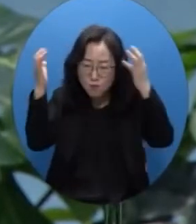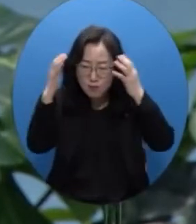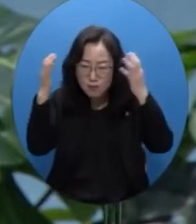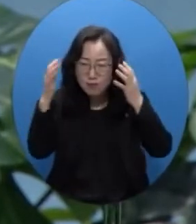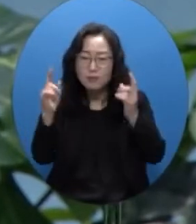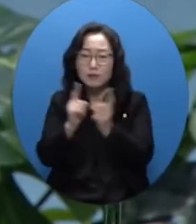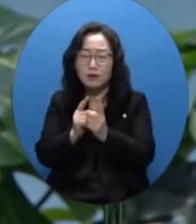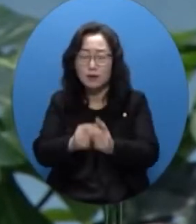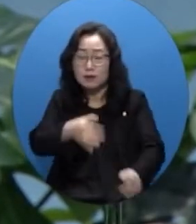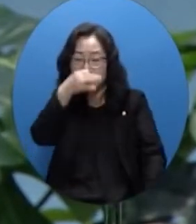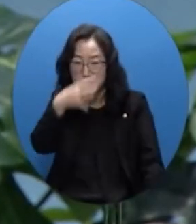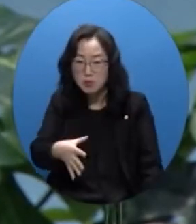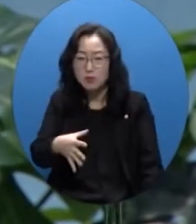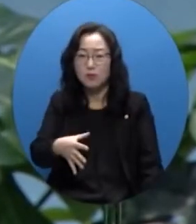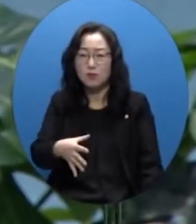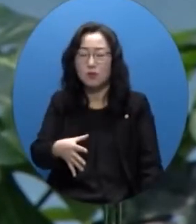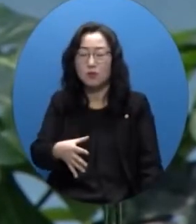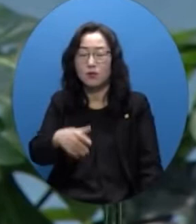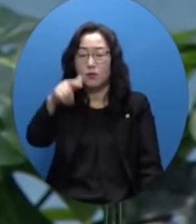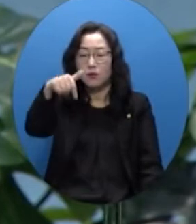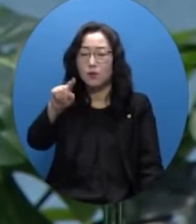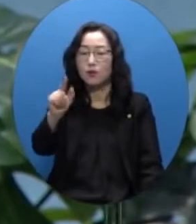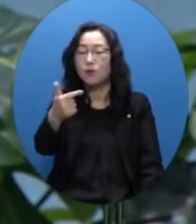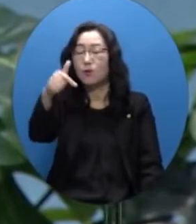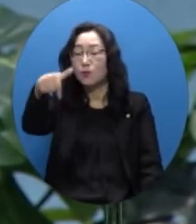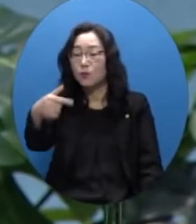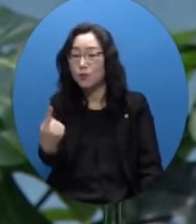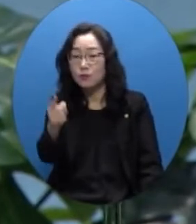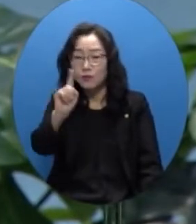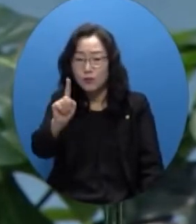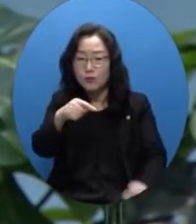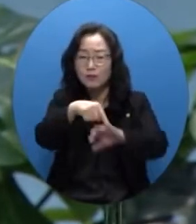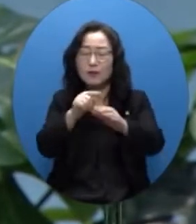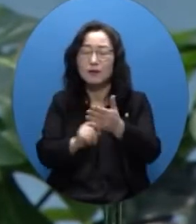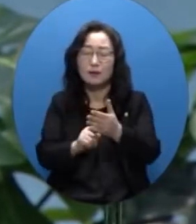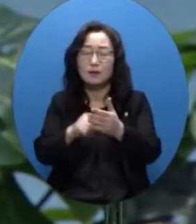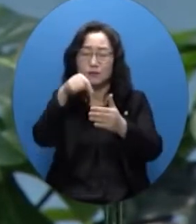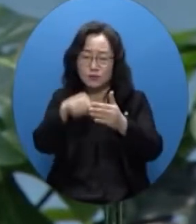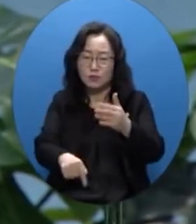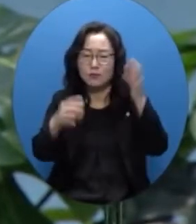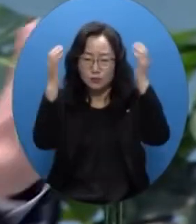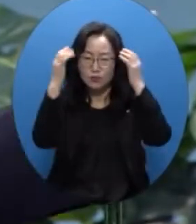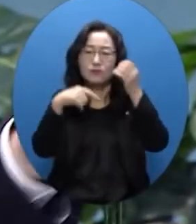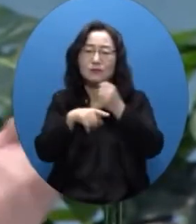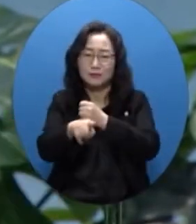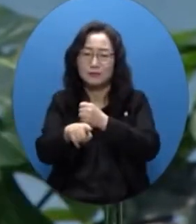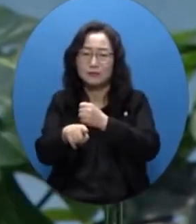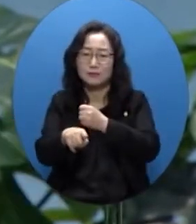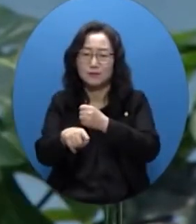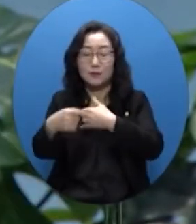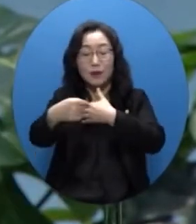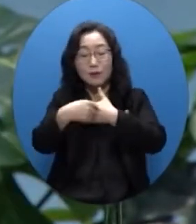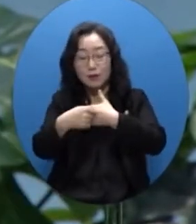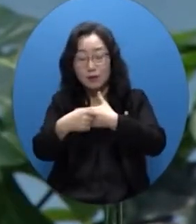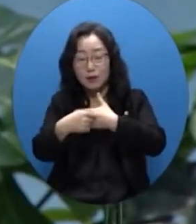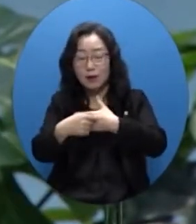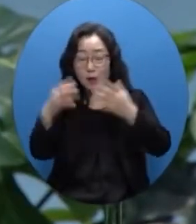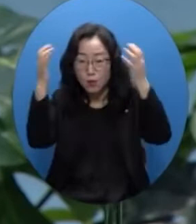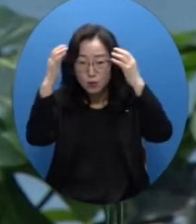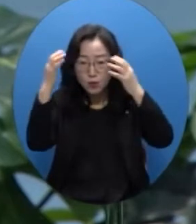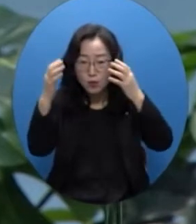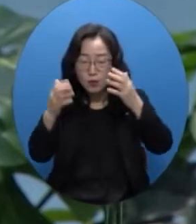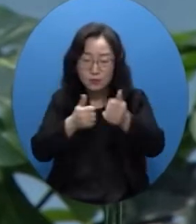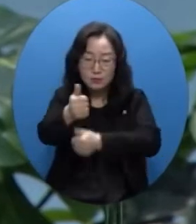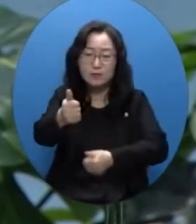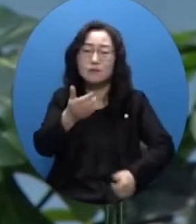공고를 당하기도 합니다 공고는 나 안쪽에 다가오는 고통입니다 우리가 외부로 다 오는 고통은 어떻게